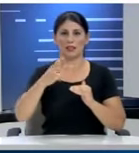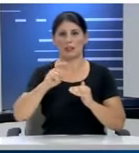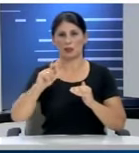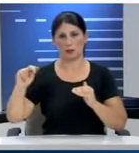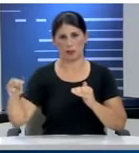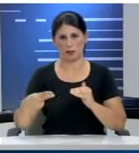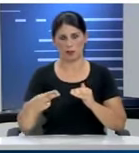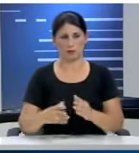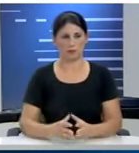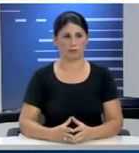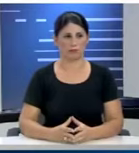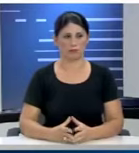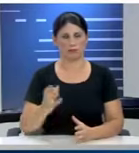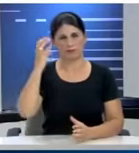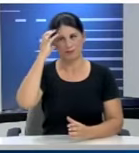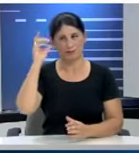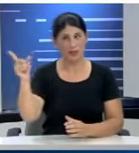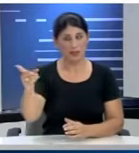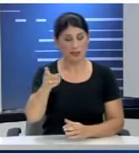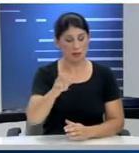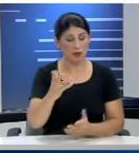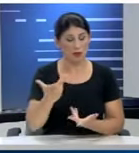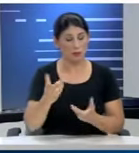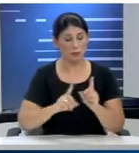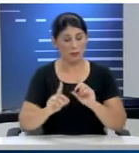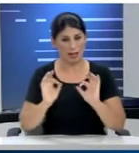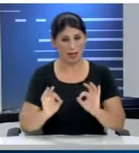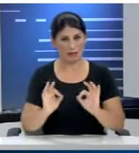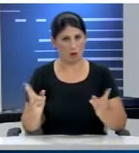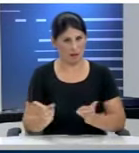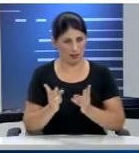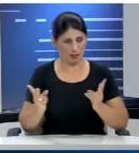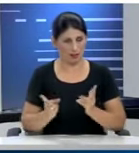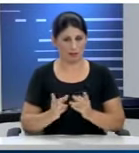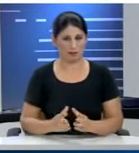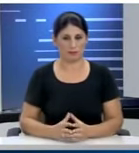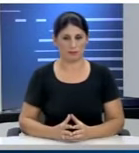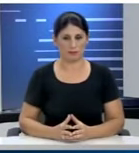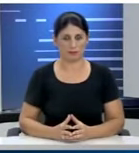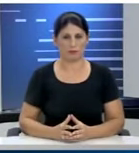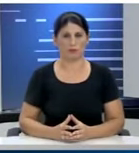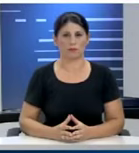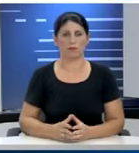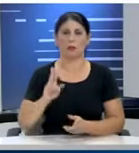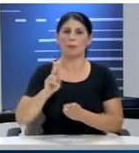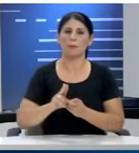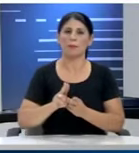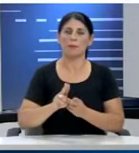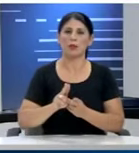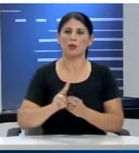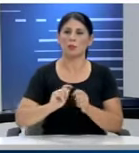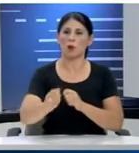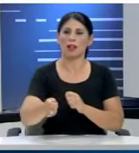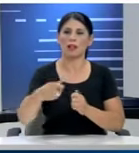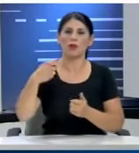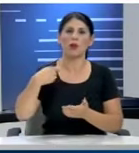ευρώ. Να σας θυμίσω ποιες είναι αυτές οι ελαφρύνσεις. Η μείωση προκαταβολής φόρου από το 100%